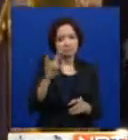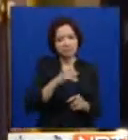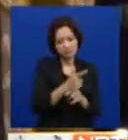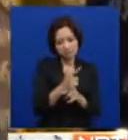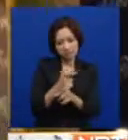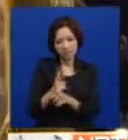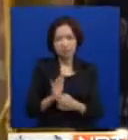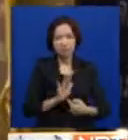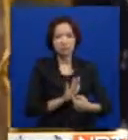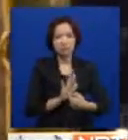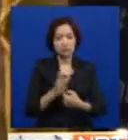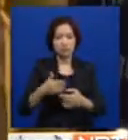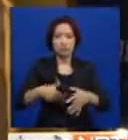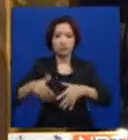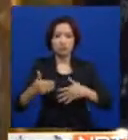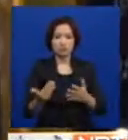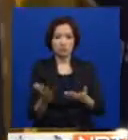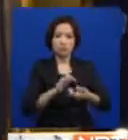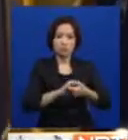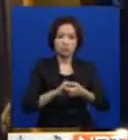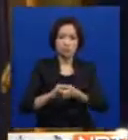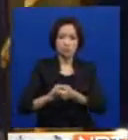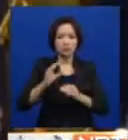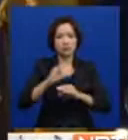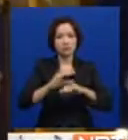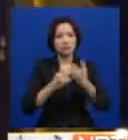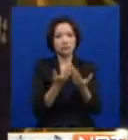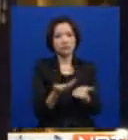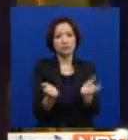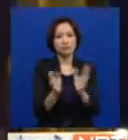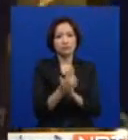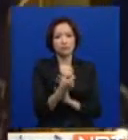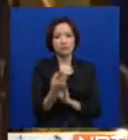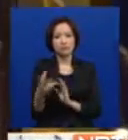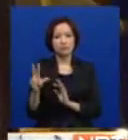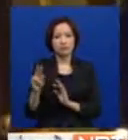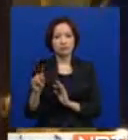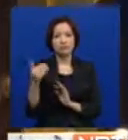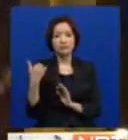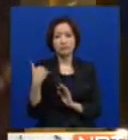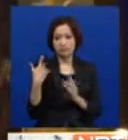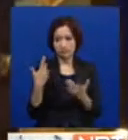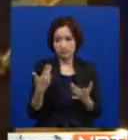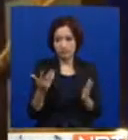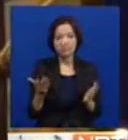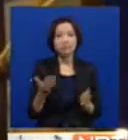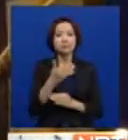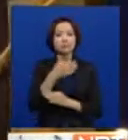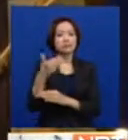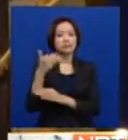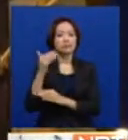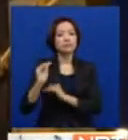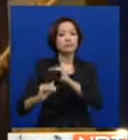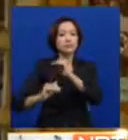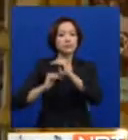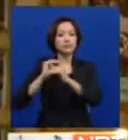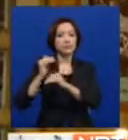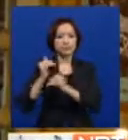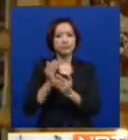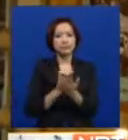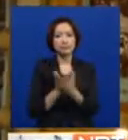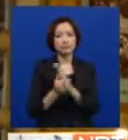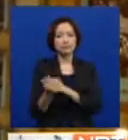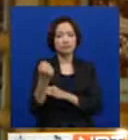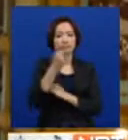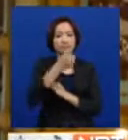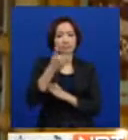เข้าร่วมโครงการแล้ว 30ครอบครัวนอกจากนี้ยังเน้นภารกิจการพัฒนาประเทศเพื่อสร้างความมั่นคงของชาติรวม